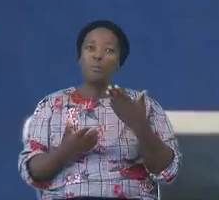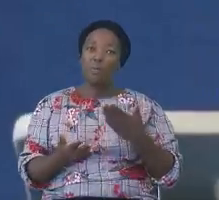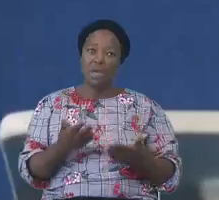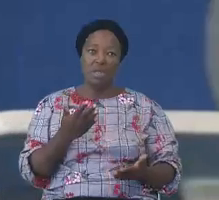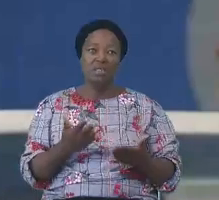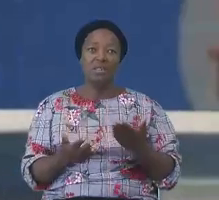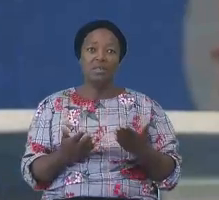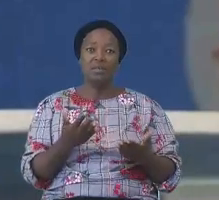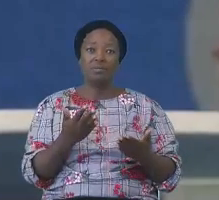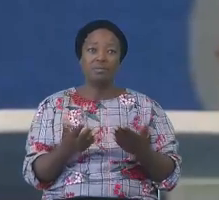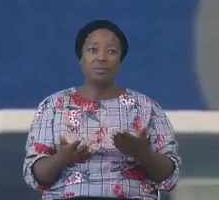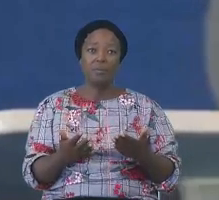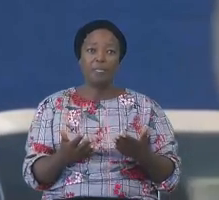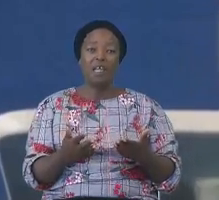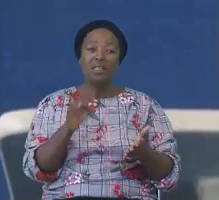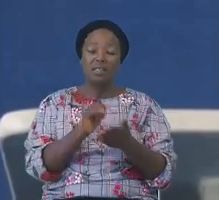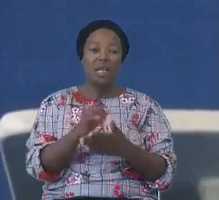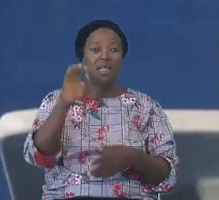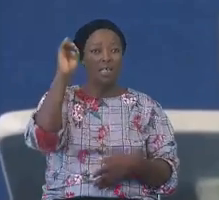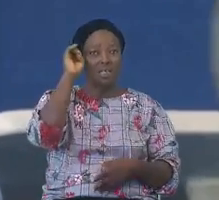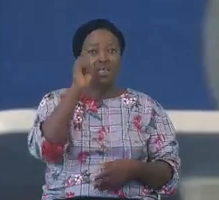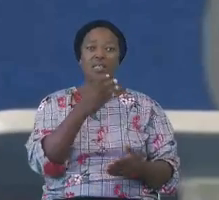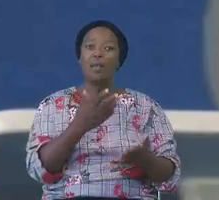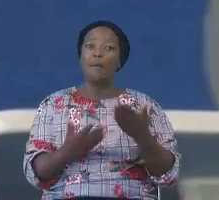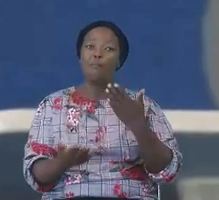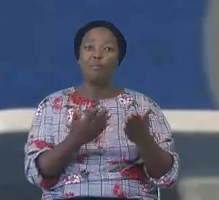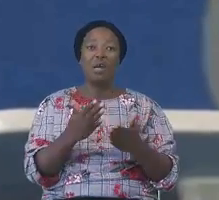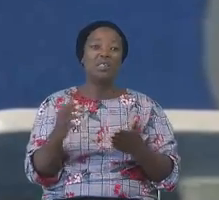croix, par la mort,